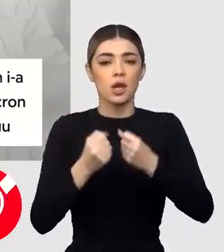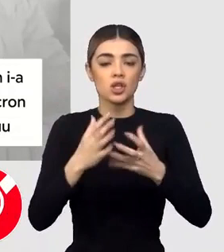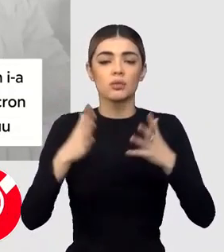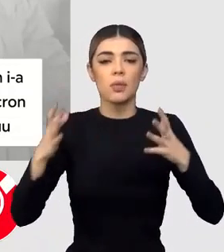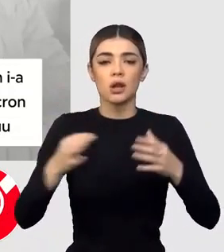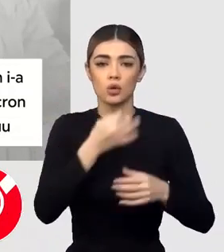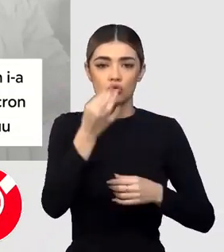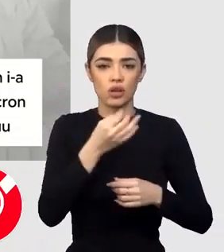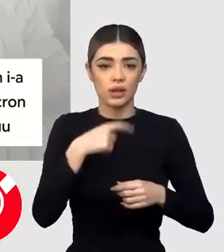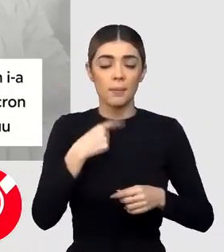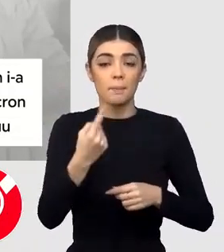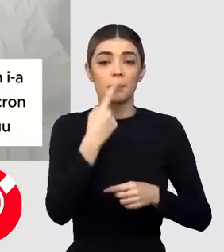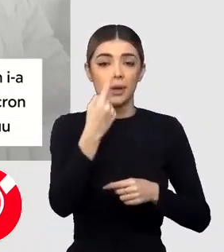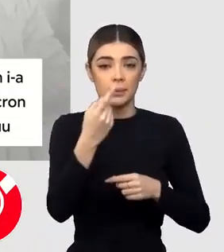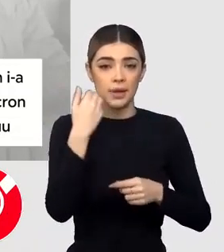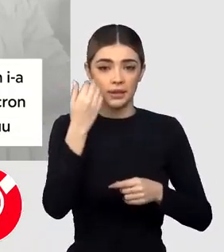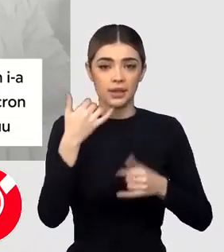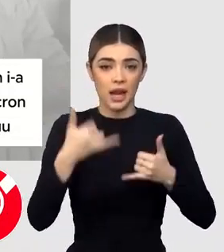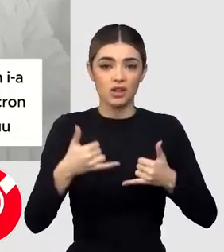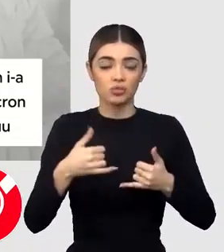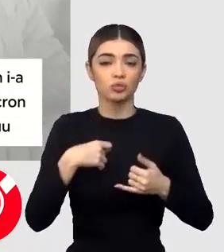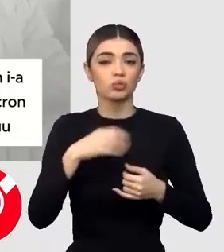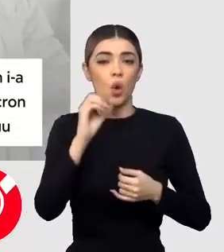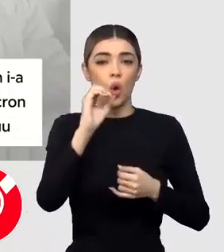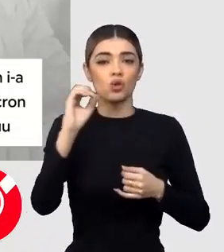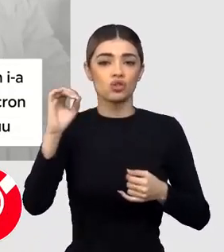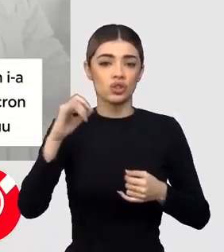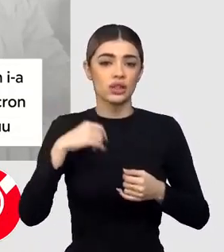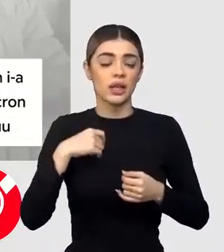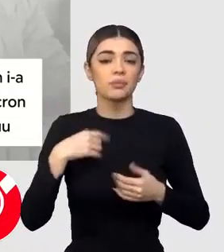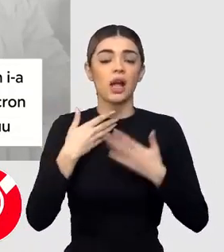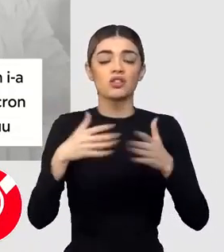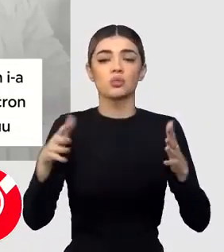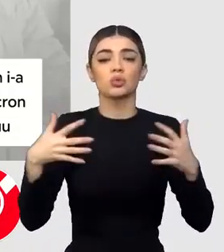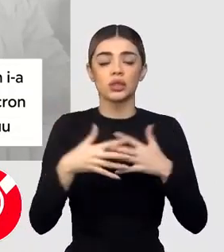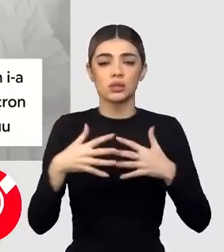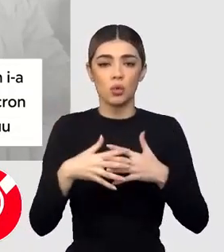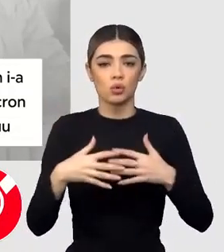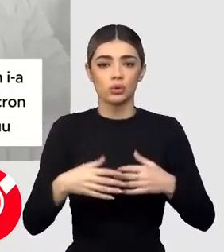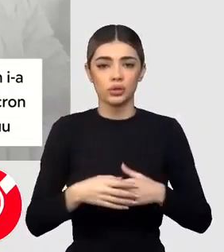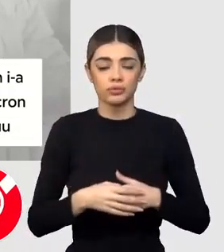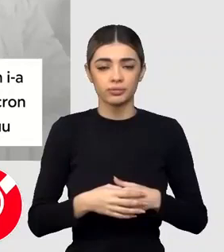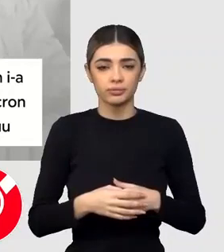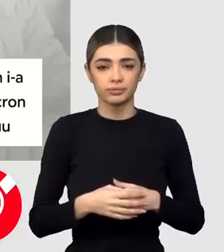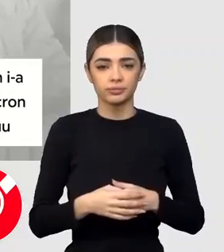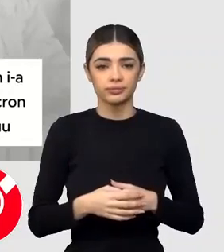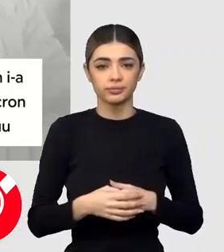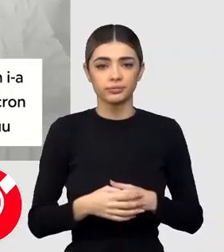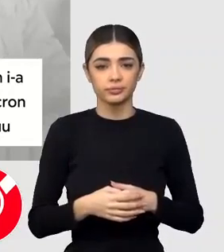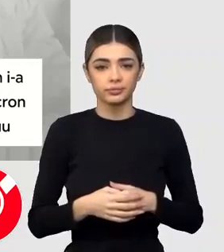tankuri de luptă ușoare, fiind prima livrare de tankuri concepute în Occident de la începutul războiului.